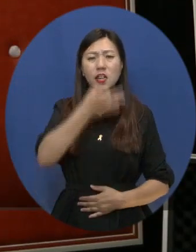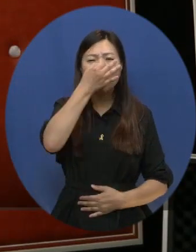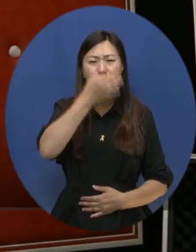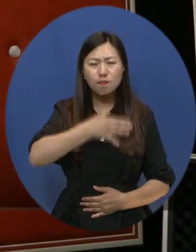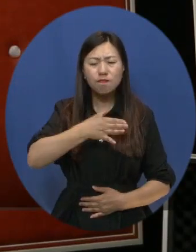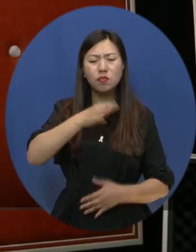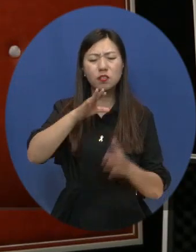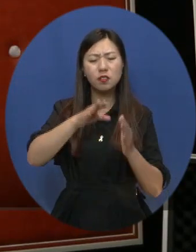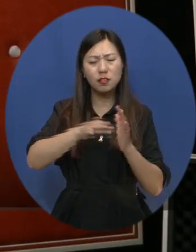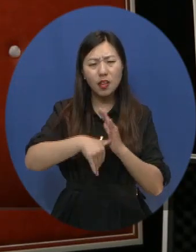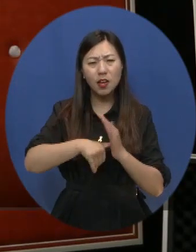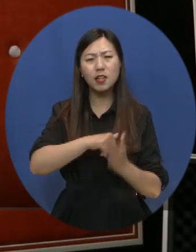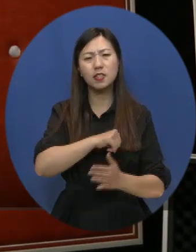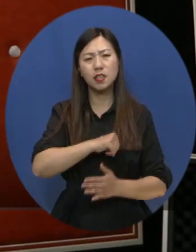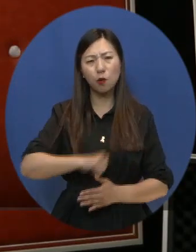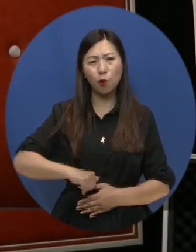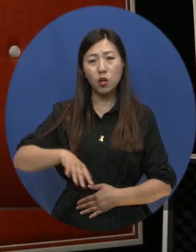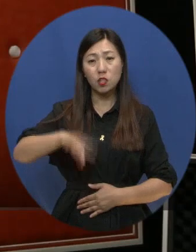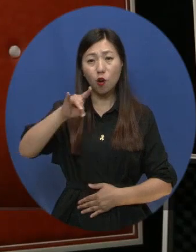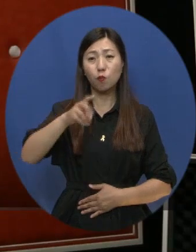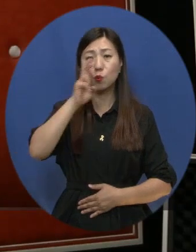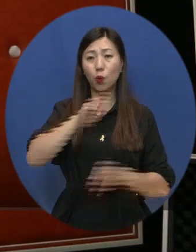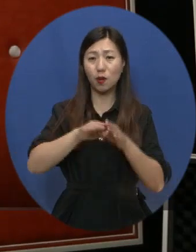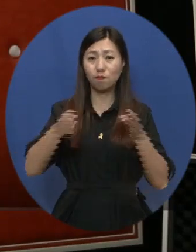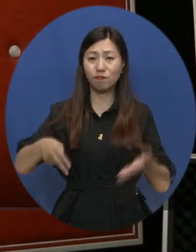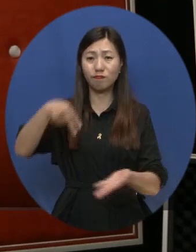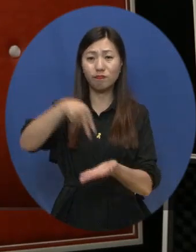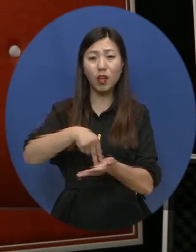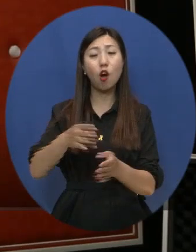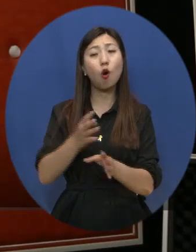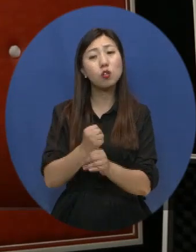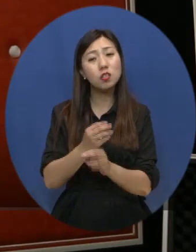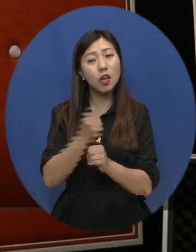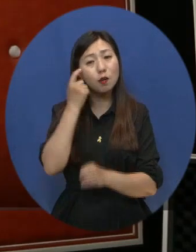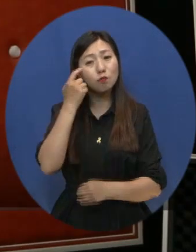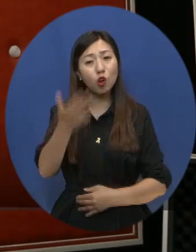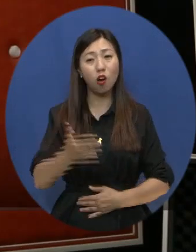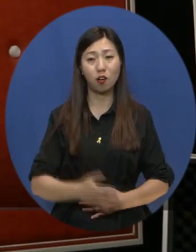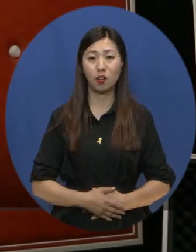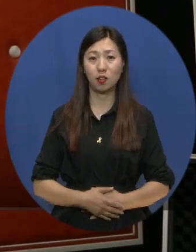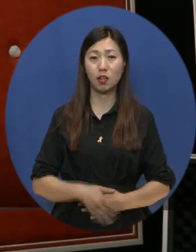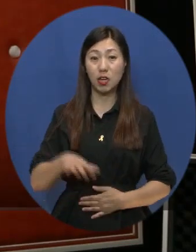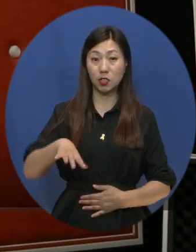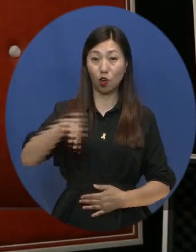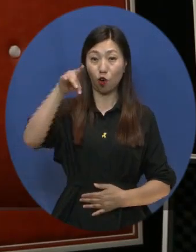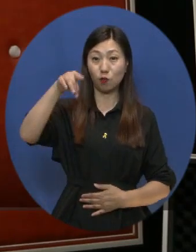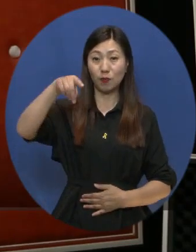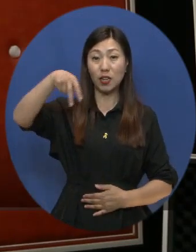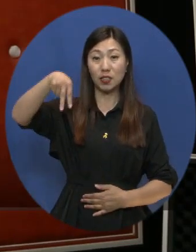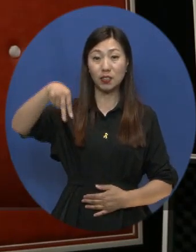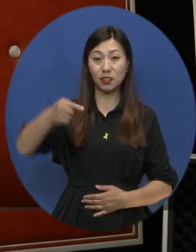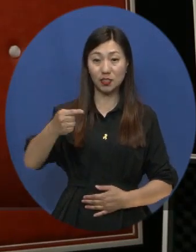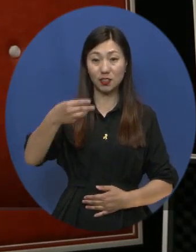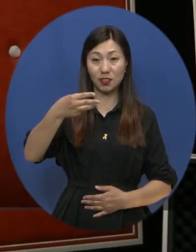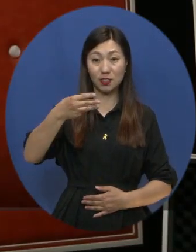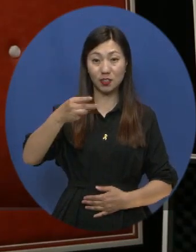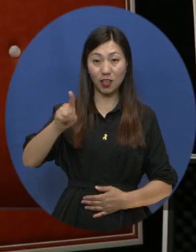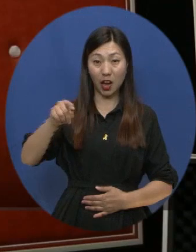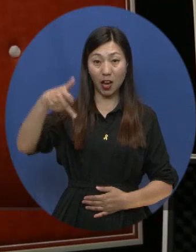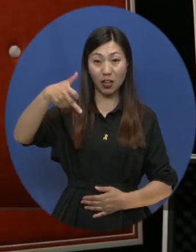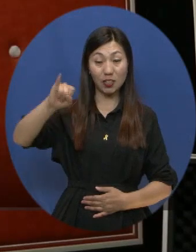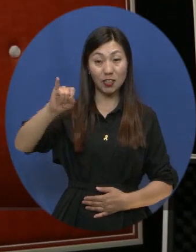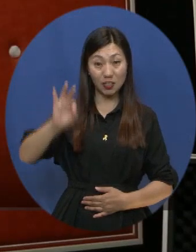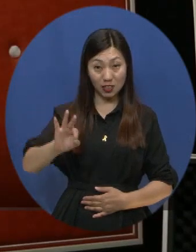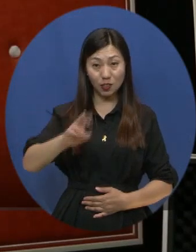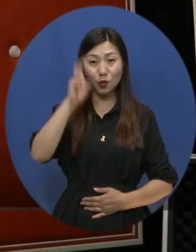선 어떤 무대였나요? 처음에 스타킹이라는 프로그램이 없어지기 전에